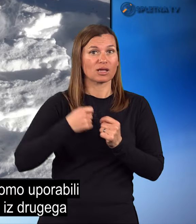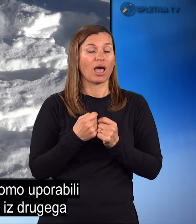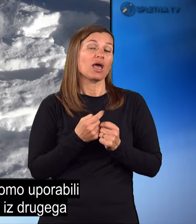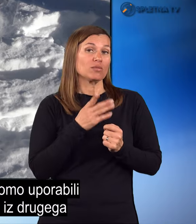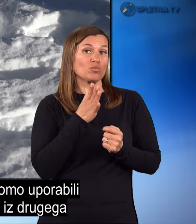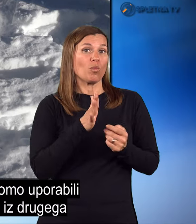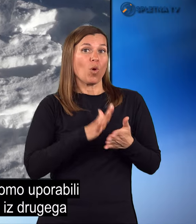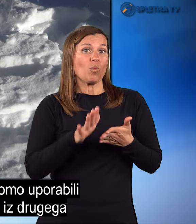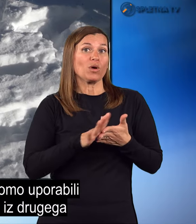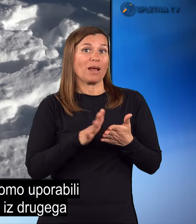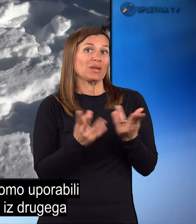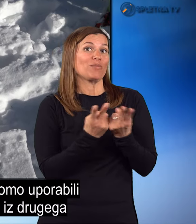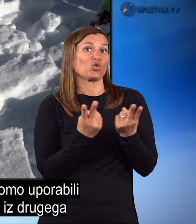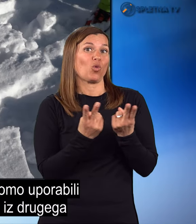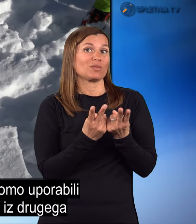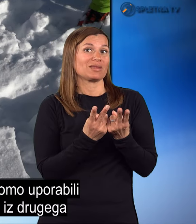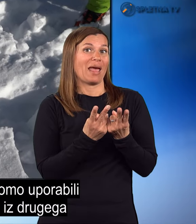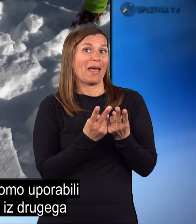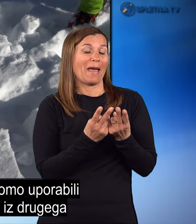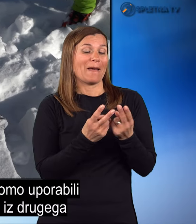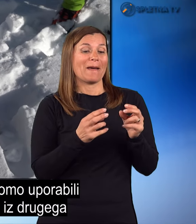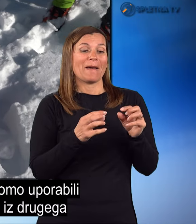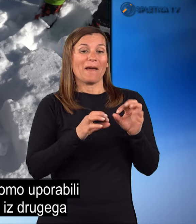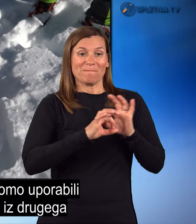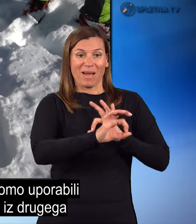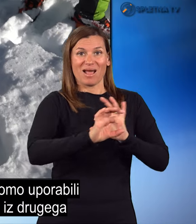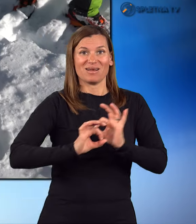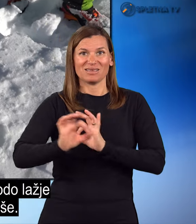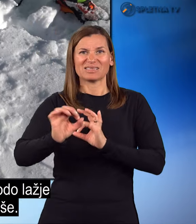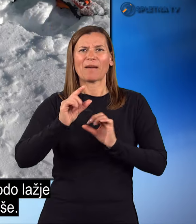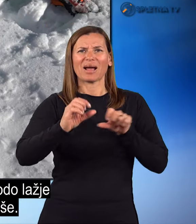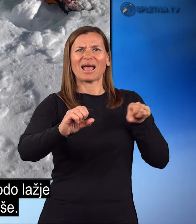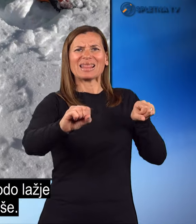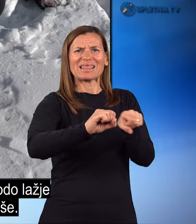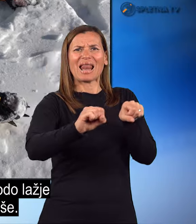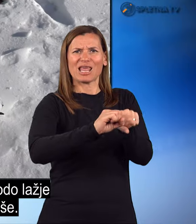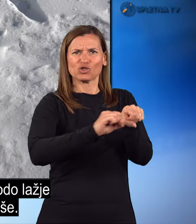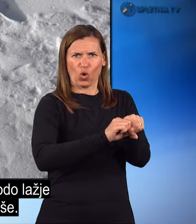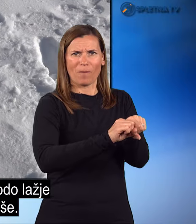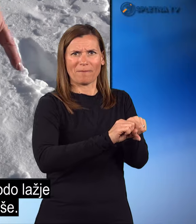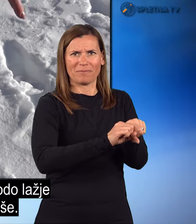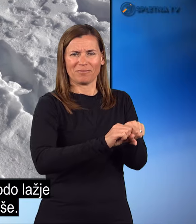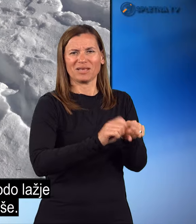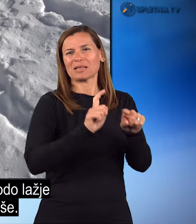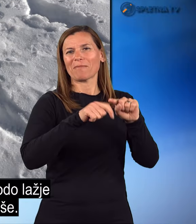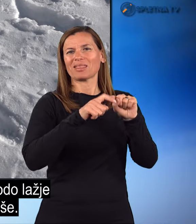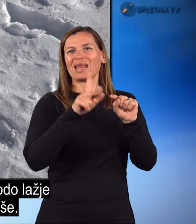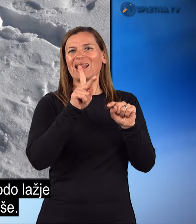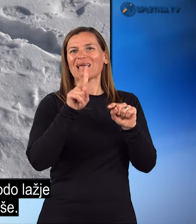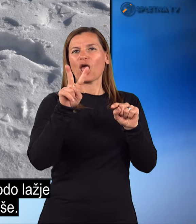pa uporabili te palce, da bojo teleskopske in pa iz kevlarja, da se